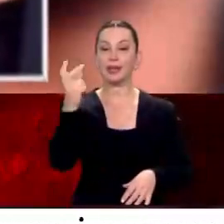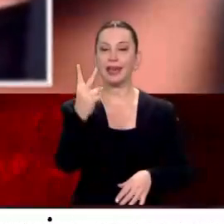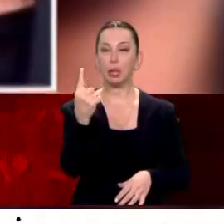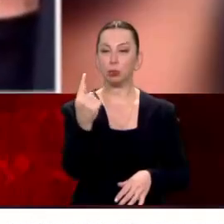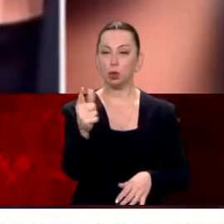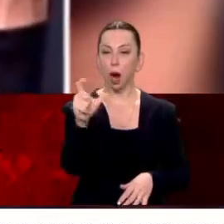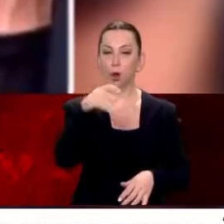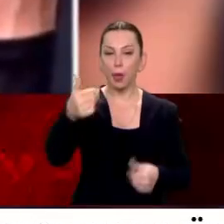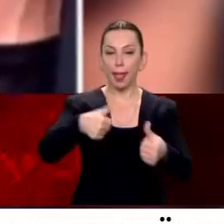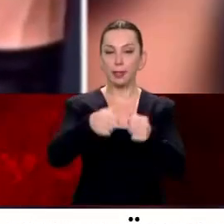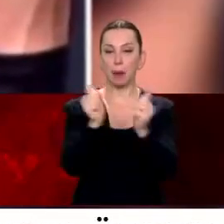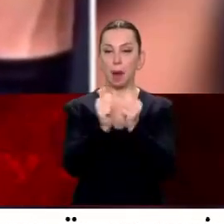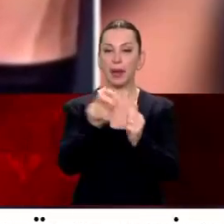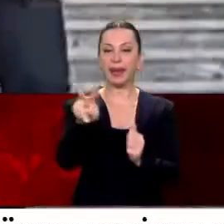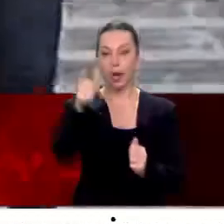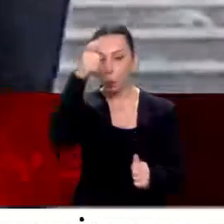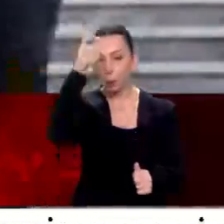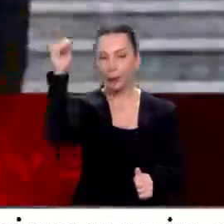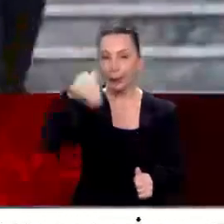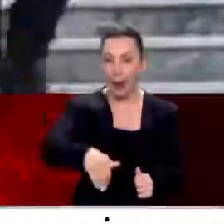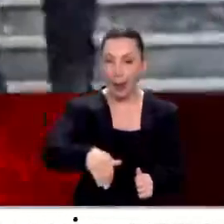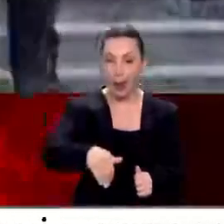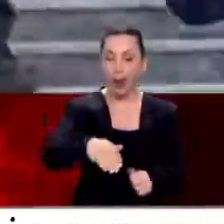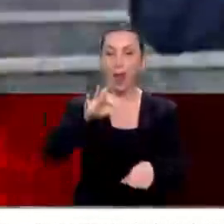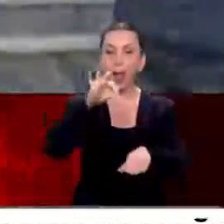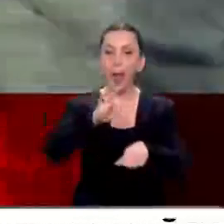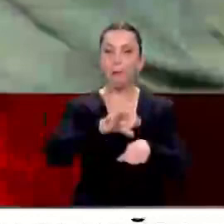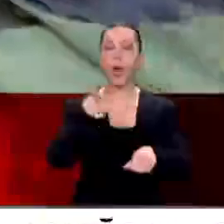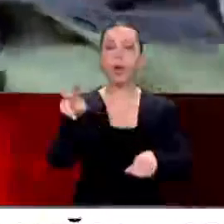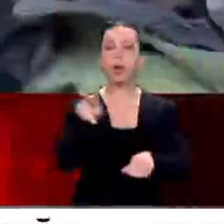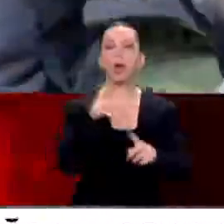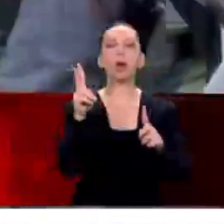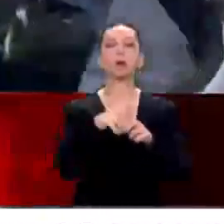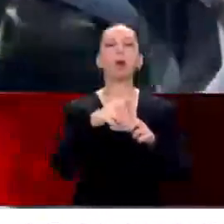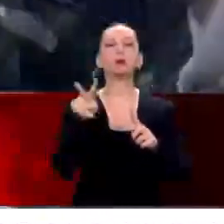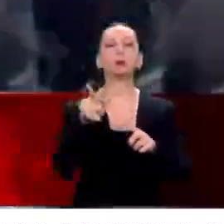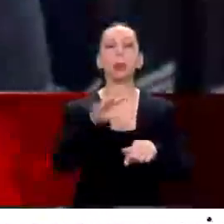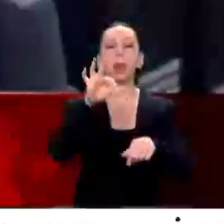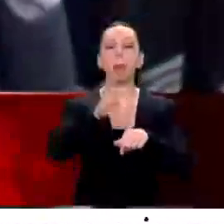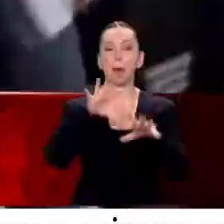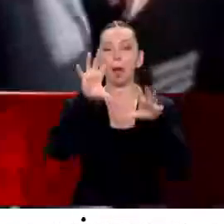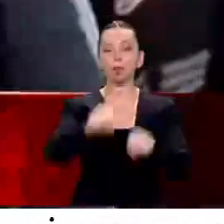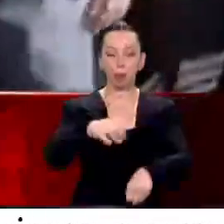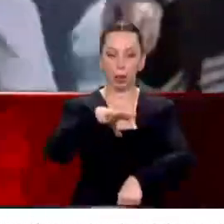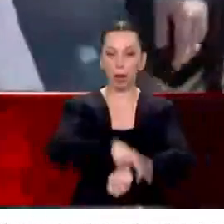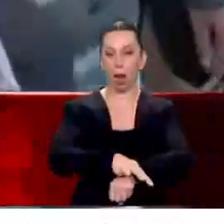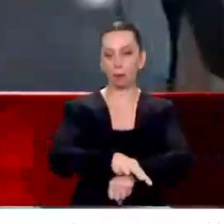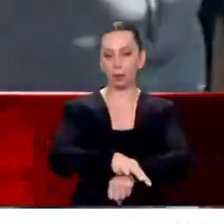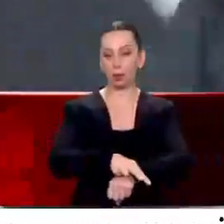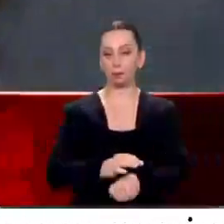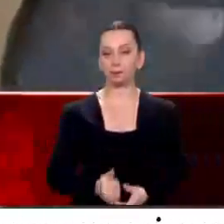2,5 ay sonra eşiyle birlikte Türkiye'ye döndü. Döner dönmez ikisinin de kollarına kelepçe vuruldu.